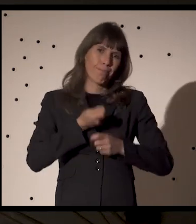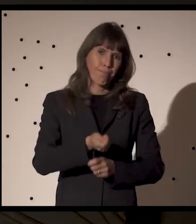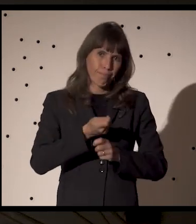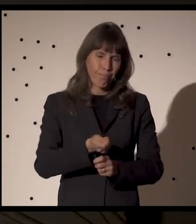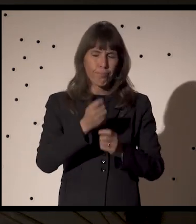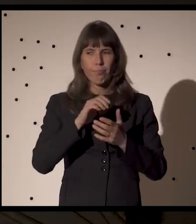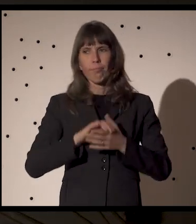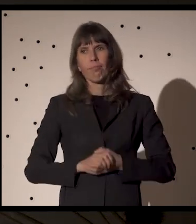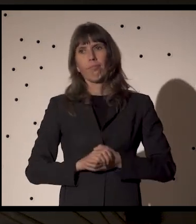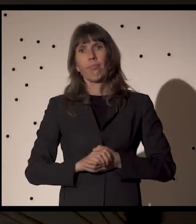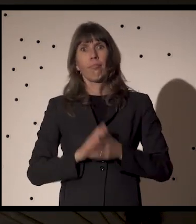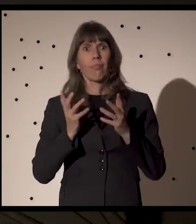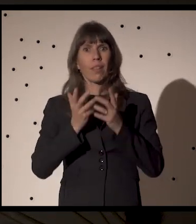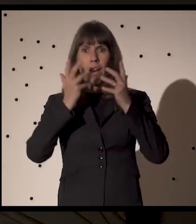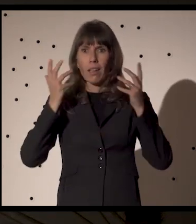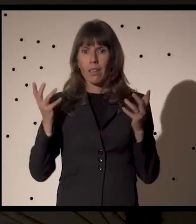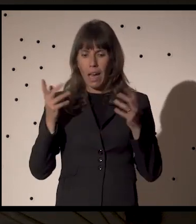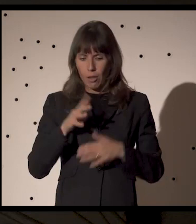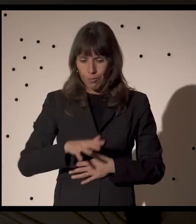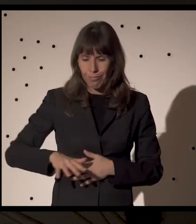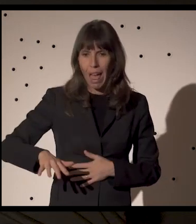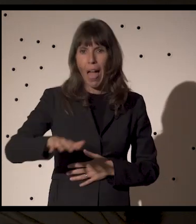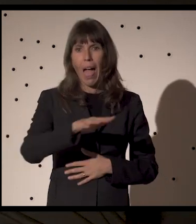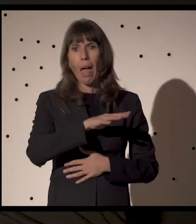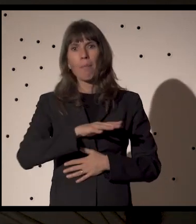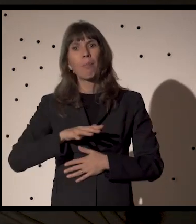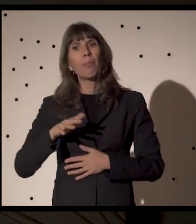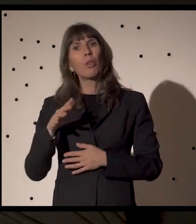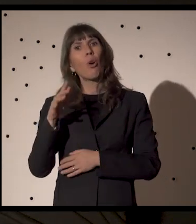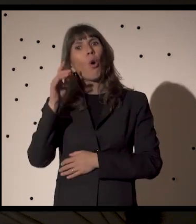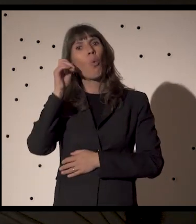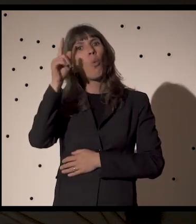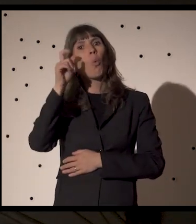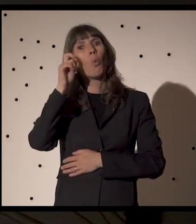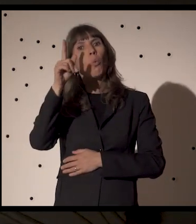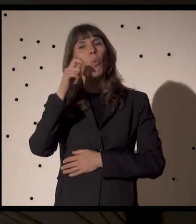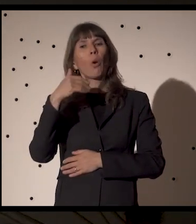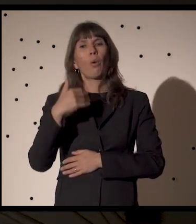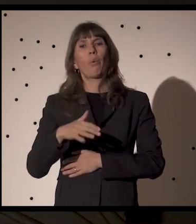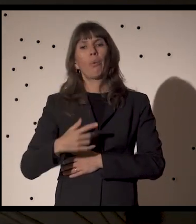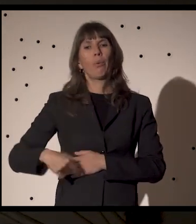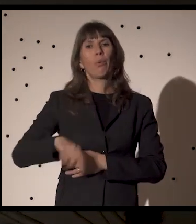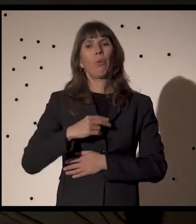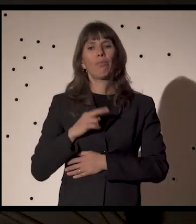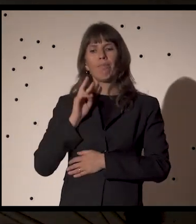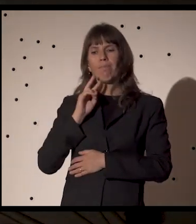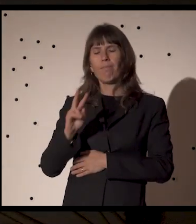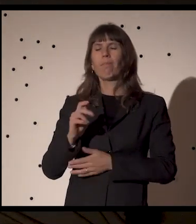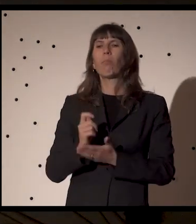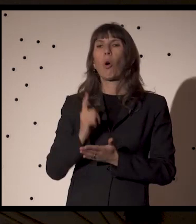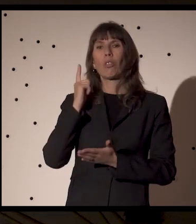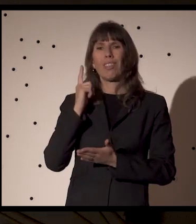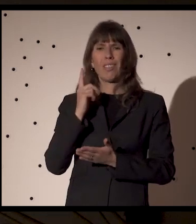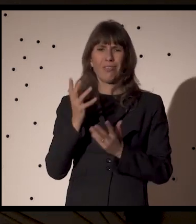cultura sia un pezzo per noi particolarmente importante e sicuramente Il Piccolo teatro è stato